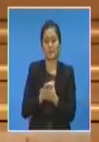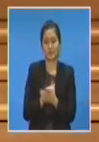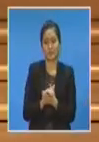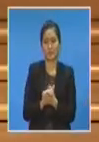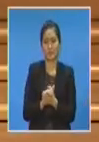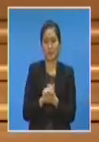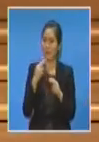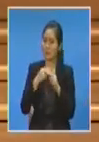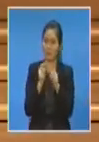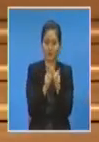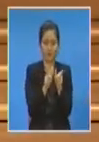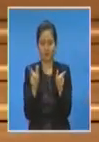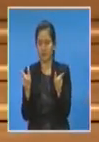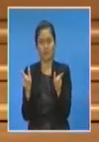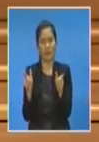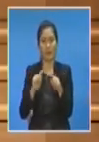ชื่อยาวแต่ความหมายสั้น